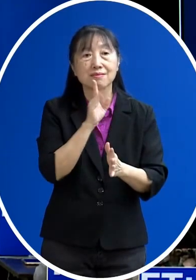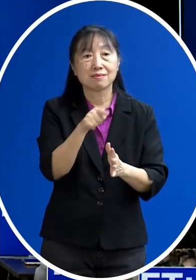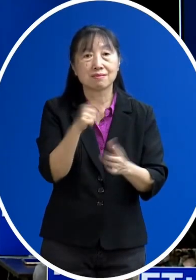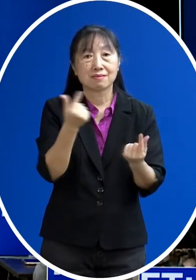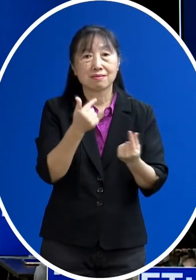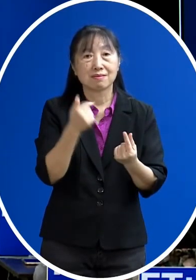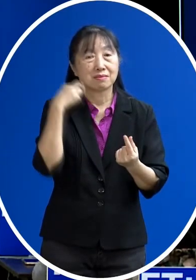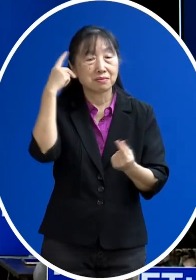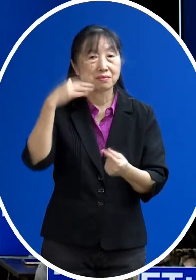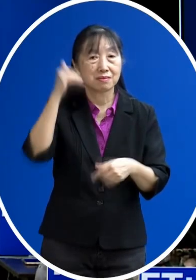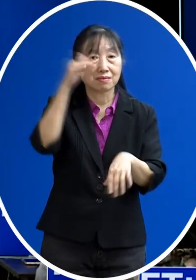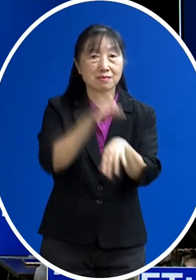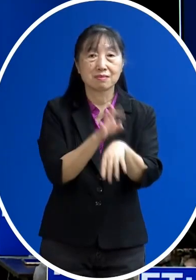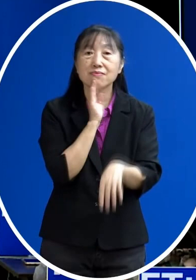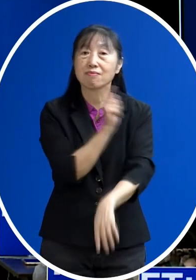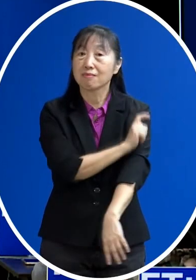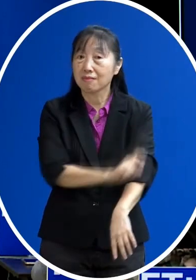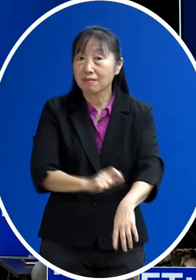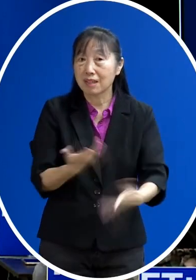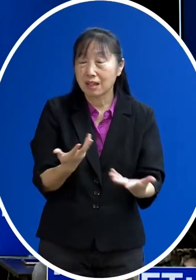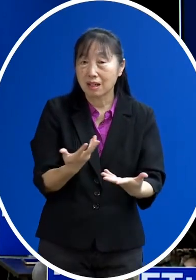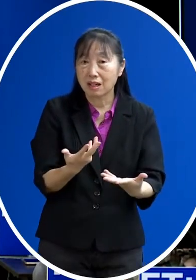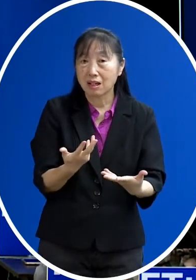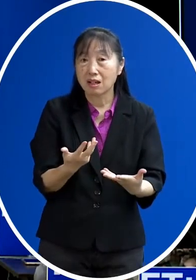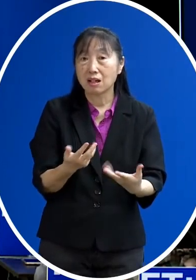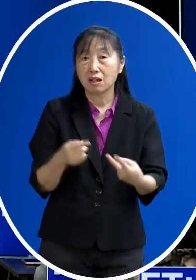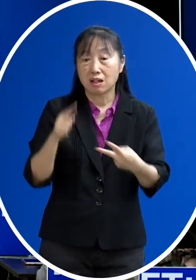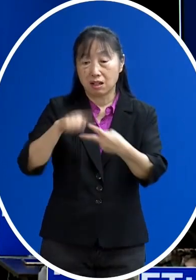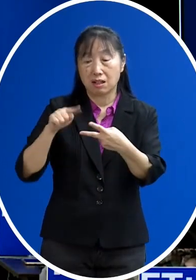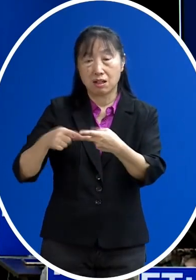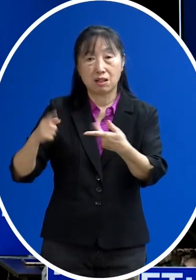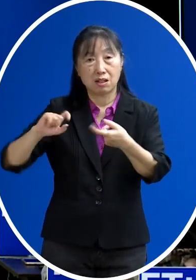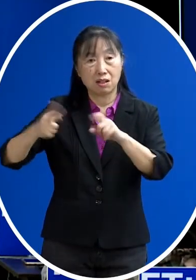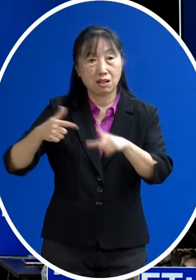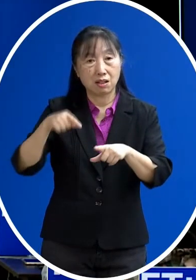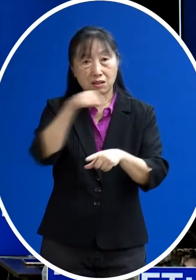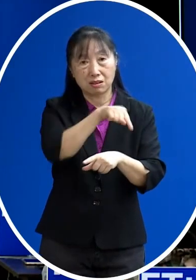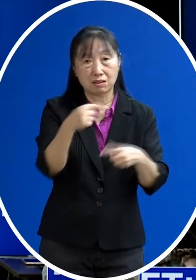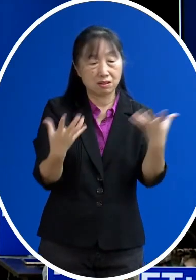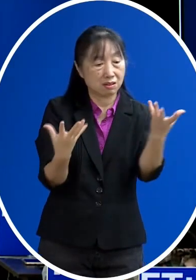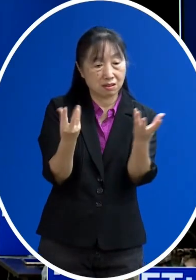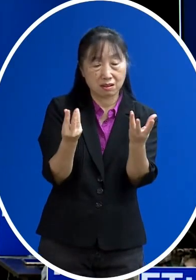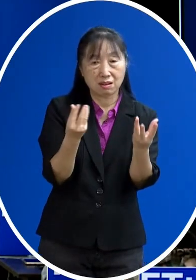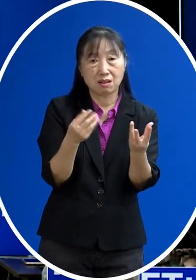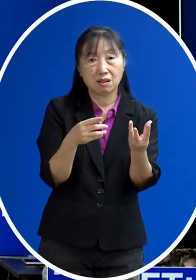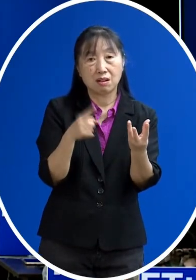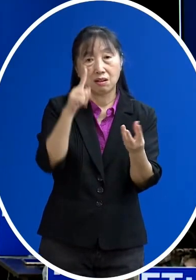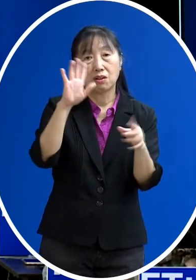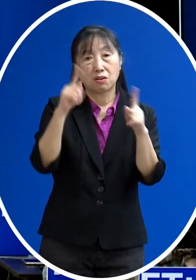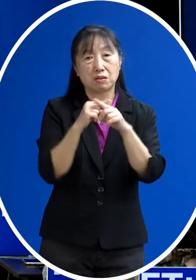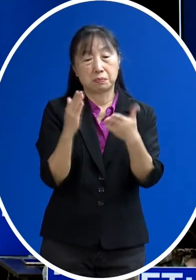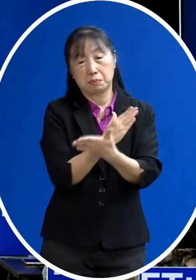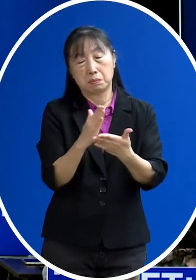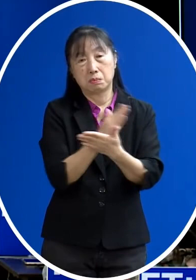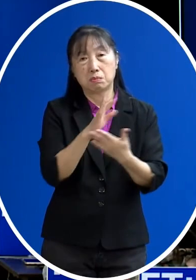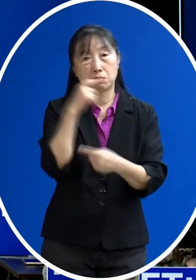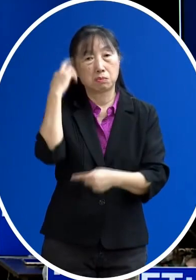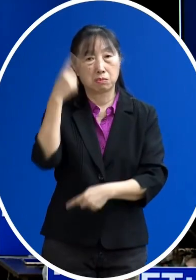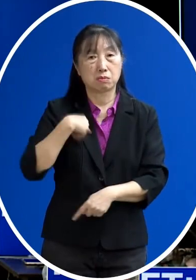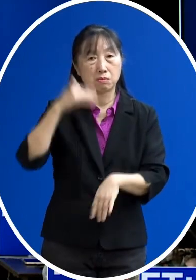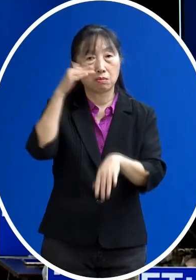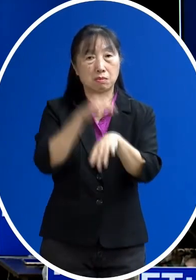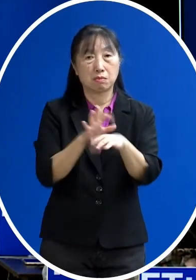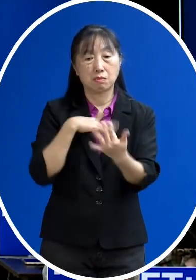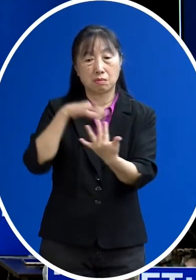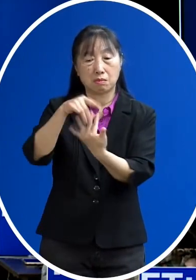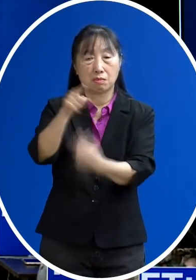白打重打多过于混打，就是白打重打的声量比较高。那请问指挥中心怎么样